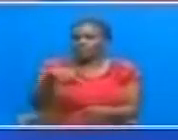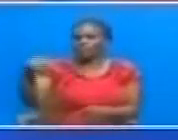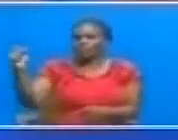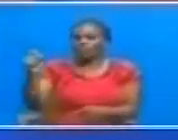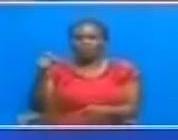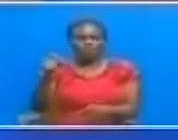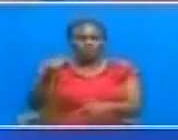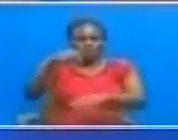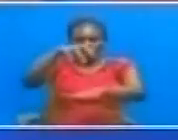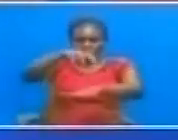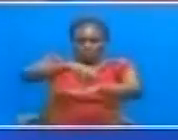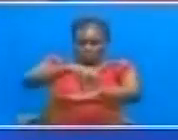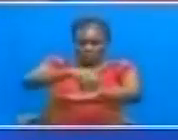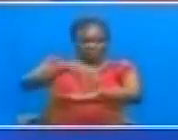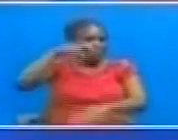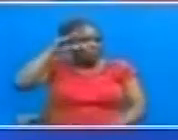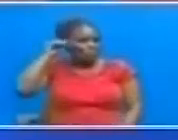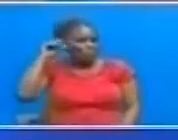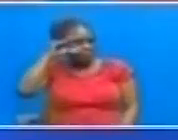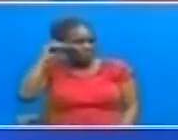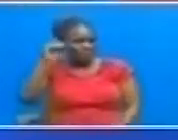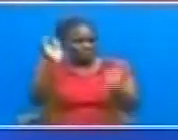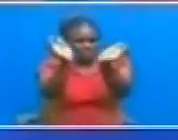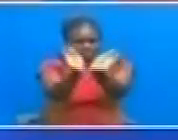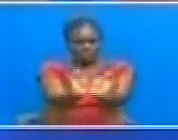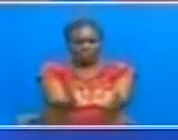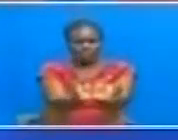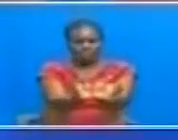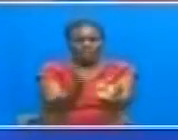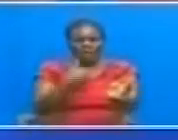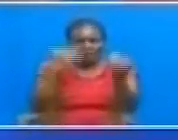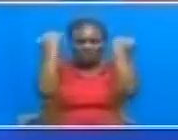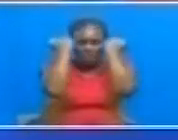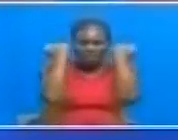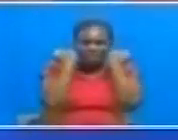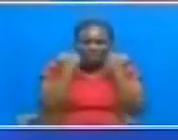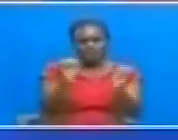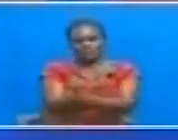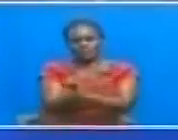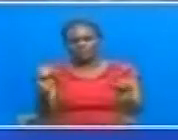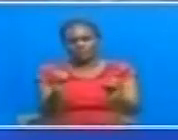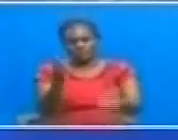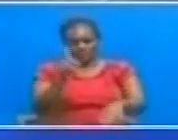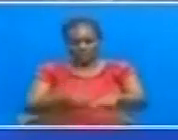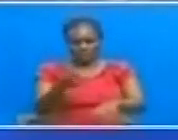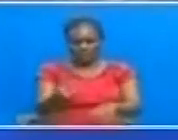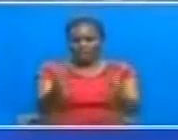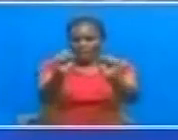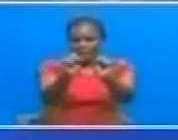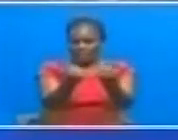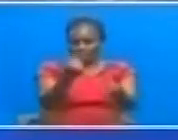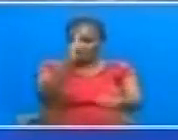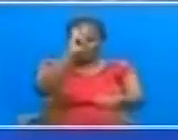fishing. Kitu wa Musa hii akashikwa, hakukuwa na kesi, wakatiliwa. Haya